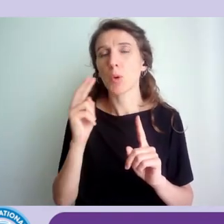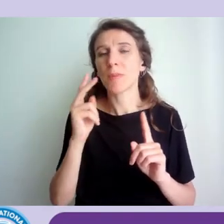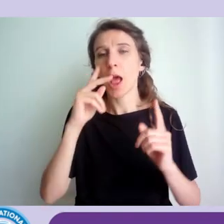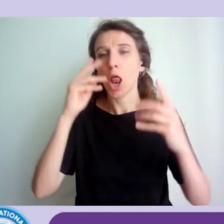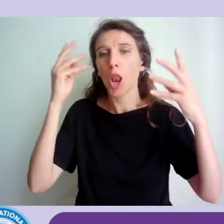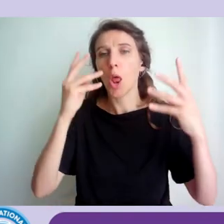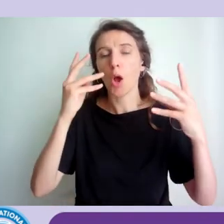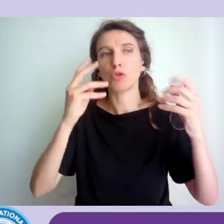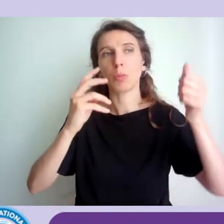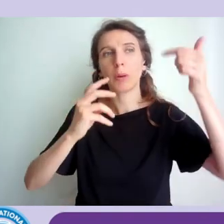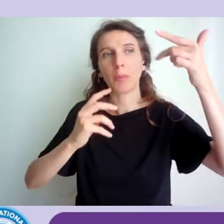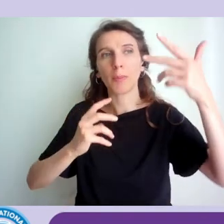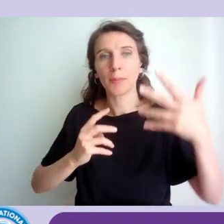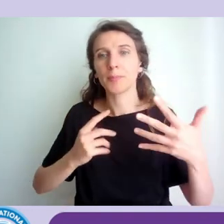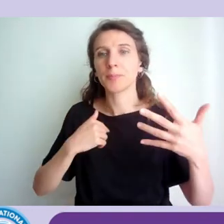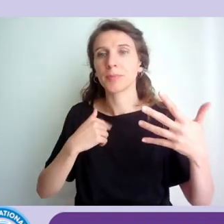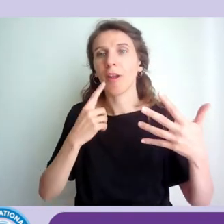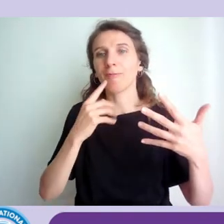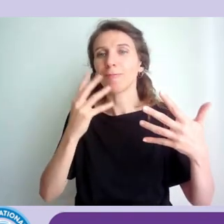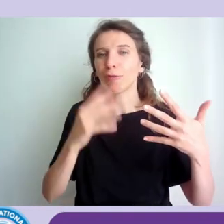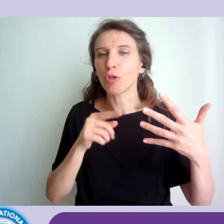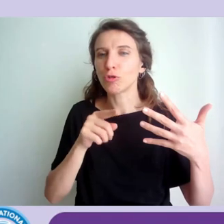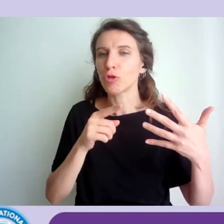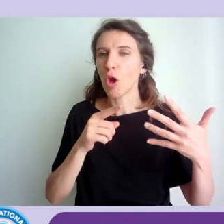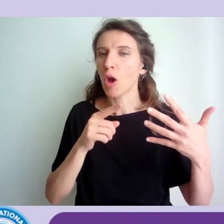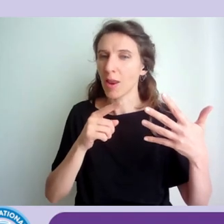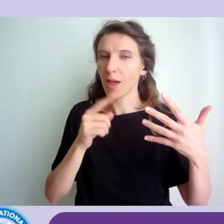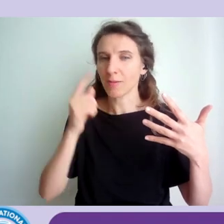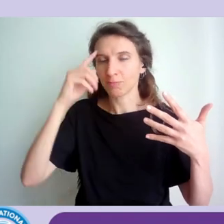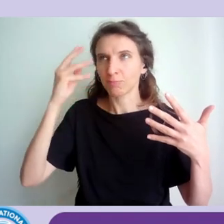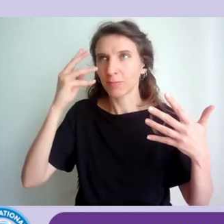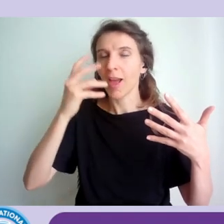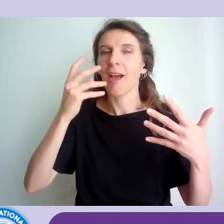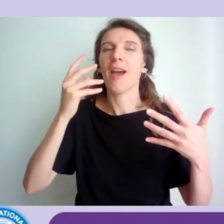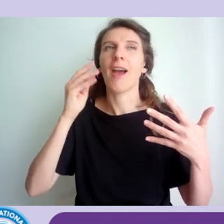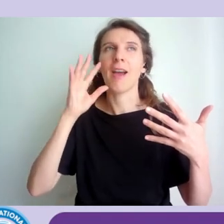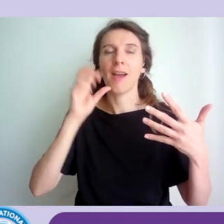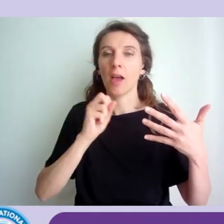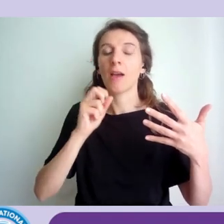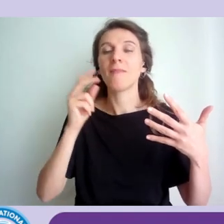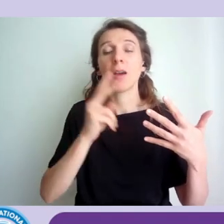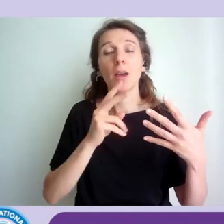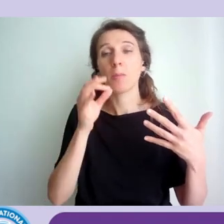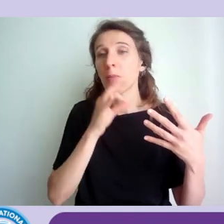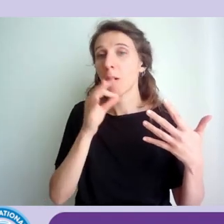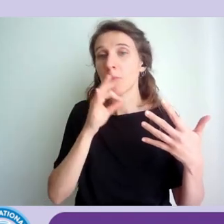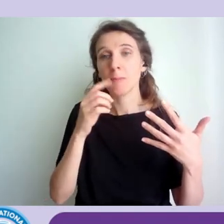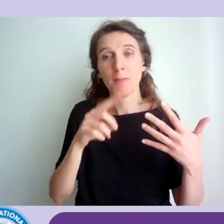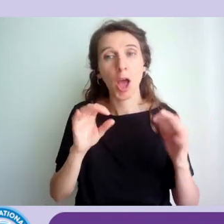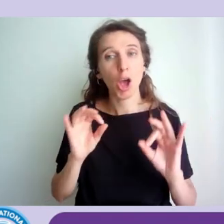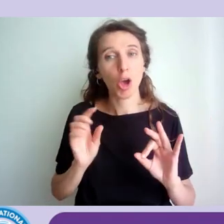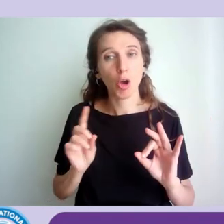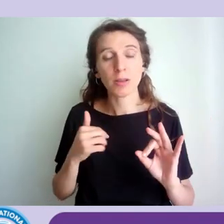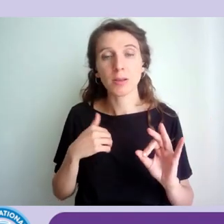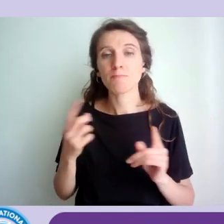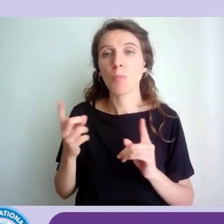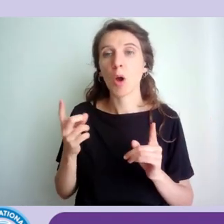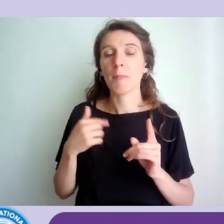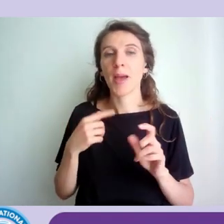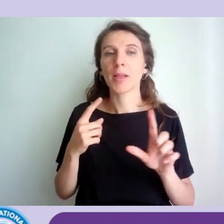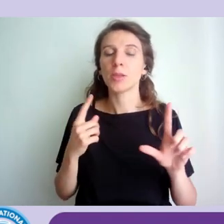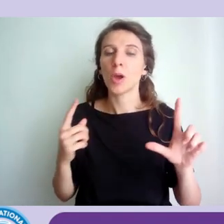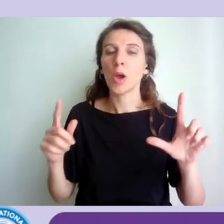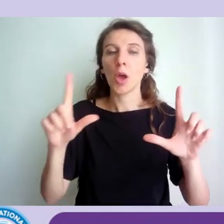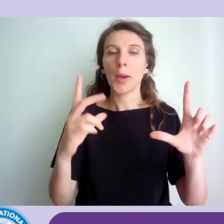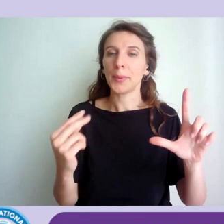logica ragionevole cosa che invece spesso non accade cioè spesso mentre si naviga con lo scriv una